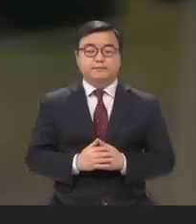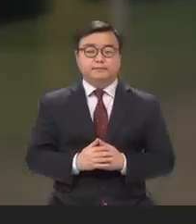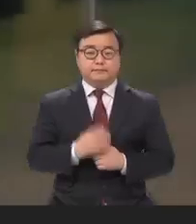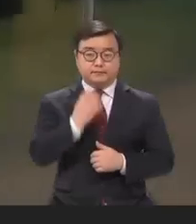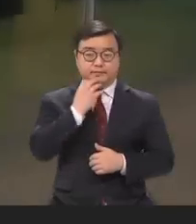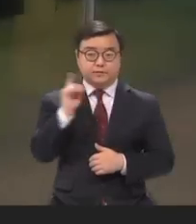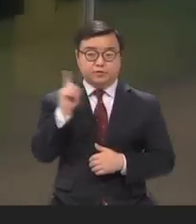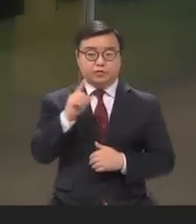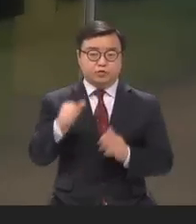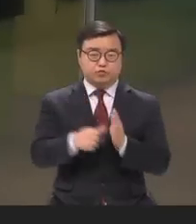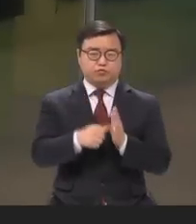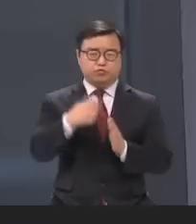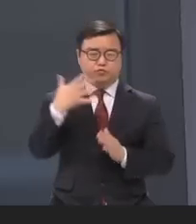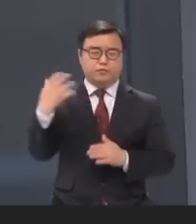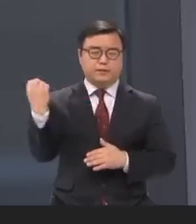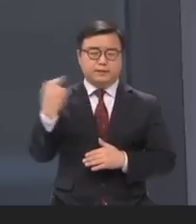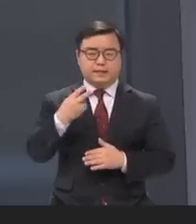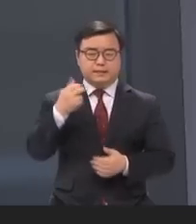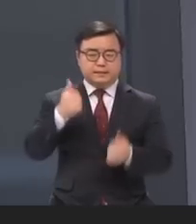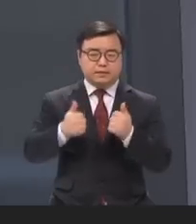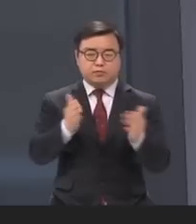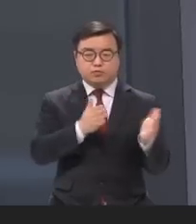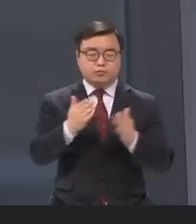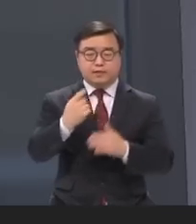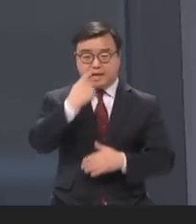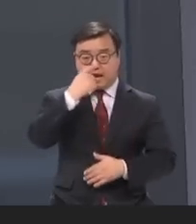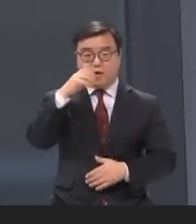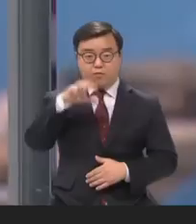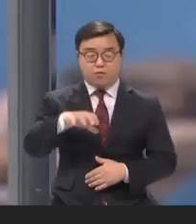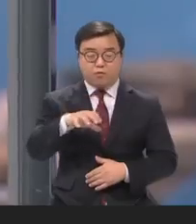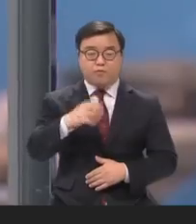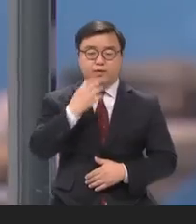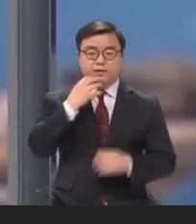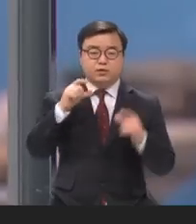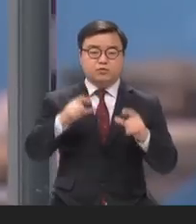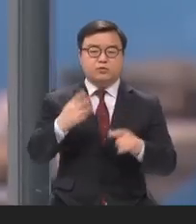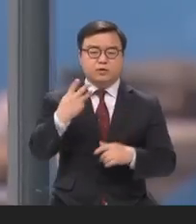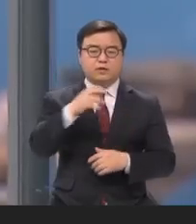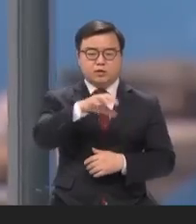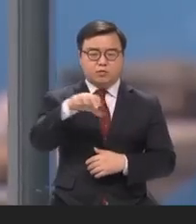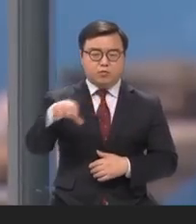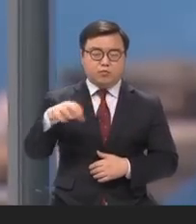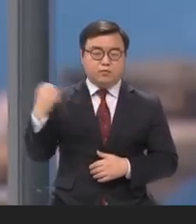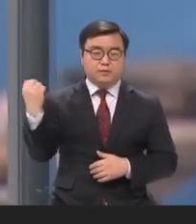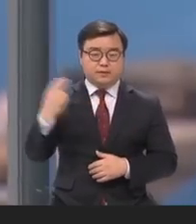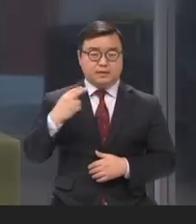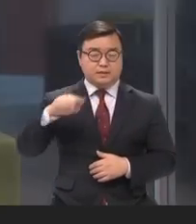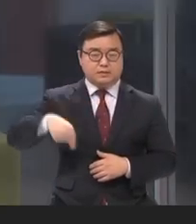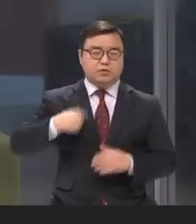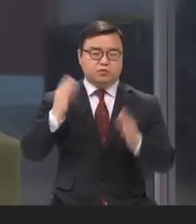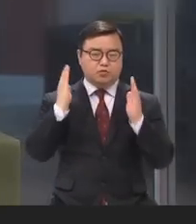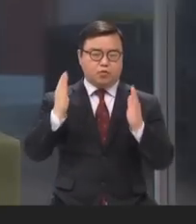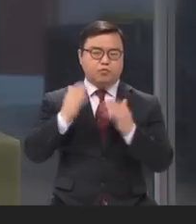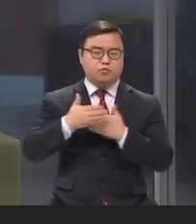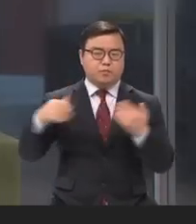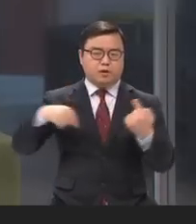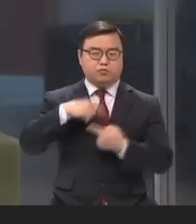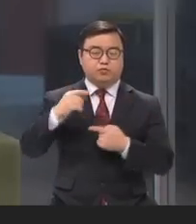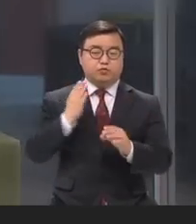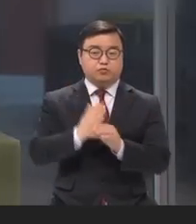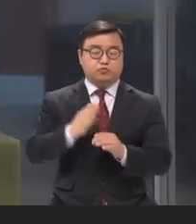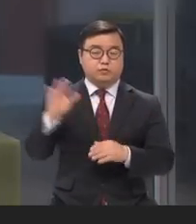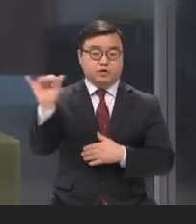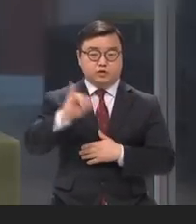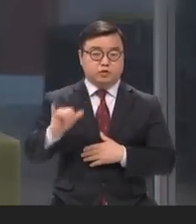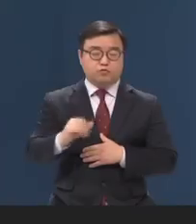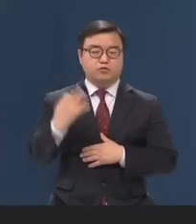서울의 한 유명 재수종합학원. 지난해 서울 지역 세 곳에서 독학 재수생반 운영을 시작한 이후 올해는 전국